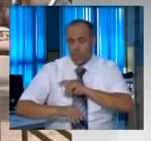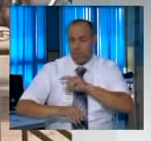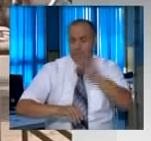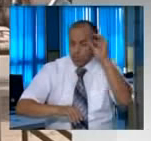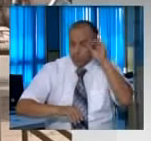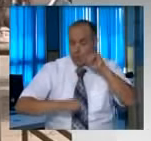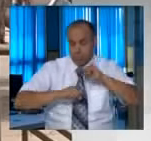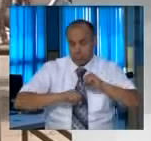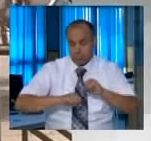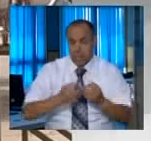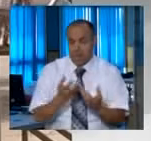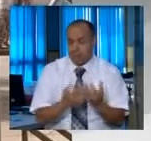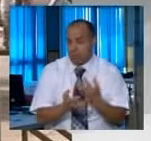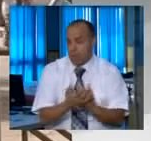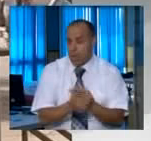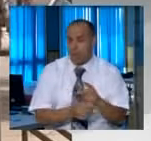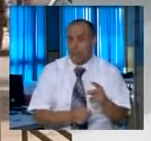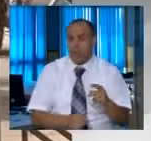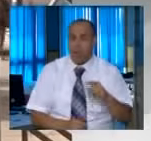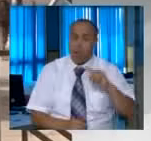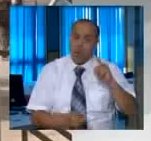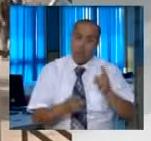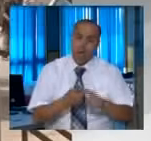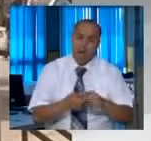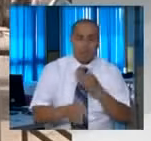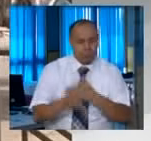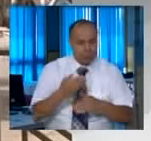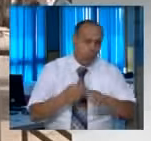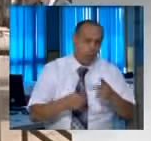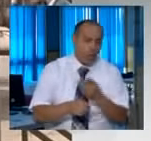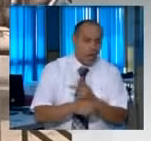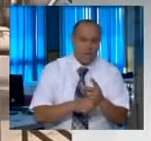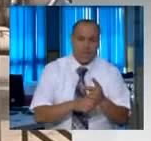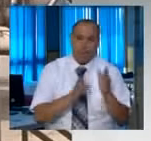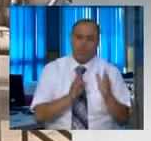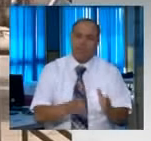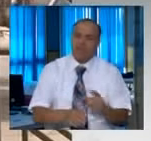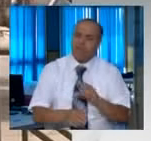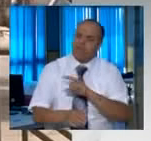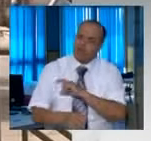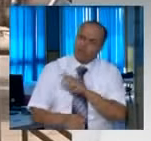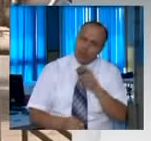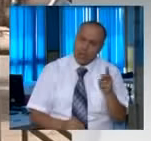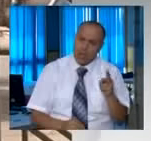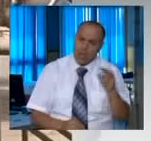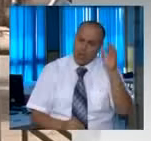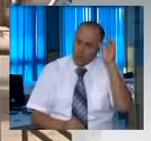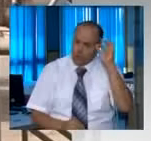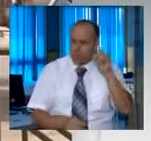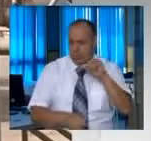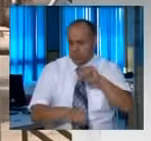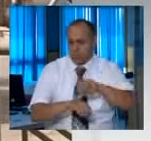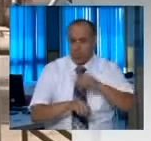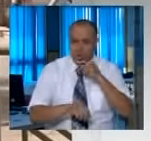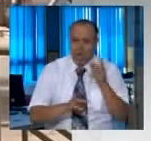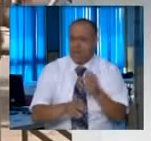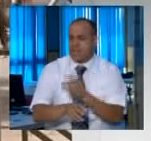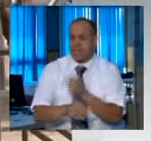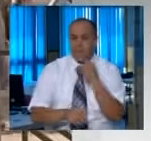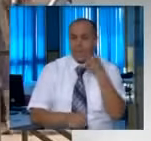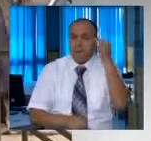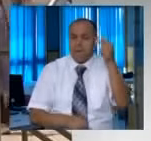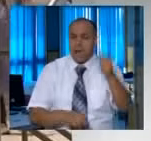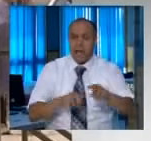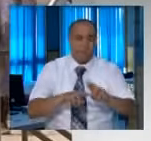عفوا، الحروق البليغة، وإصابات أخرى خطيرة إلى مستشفيات في سوسة وتونس، وجري إسعاف بعض الحالات